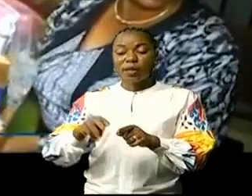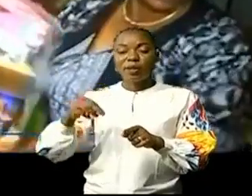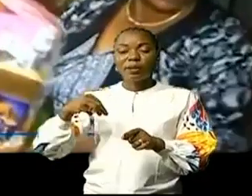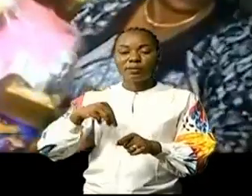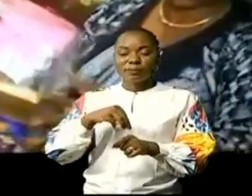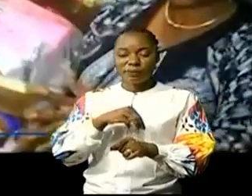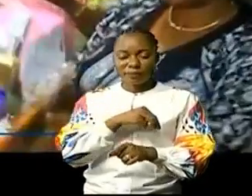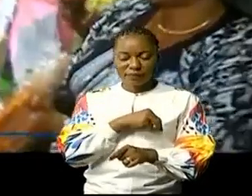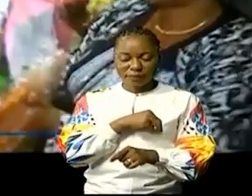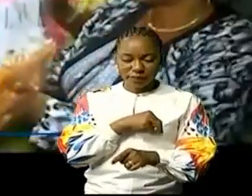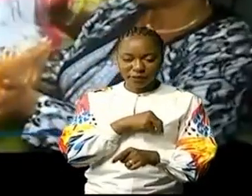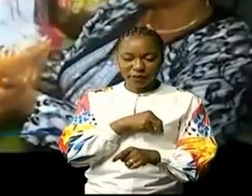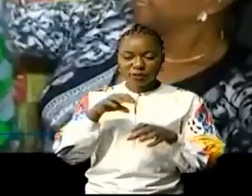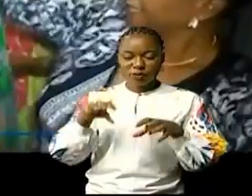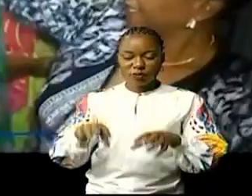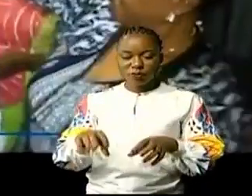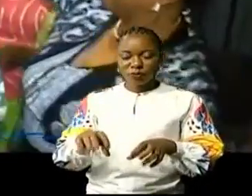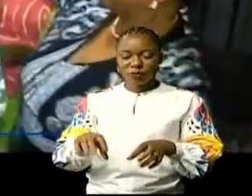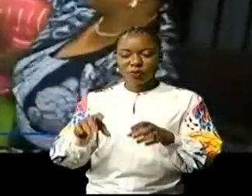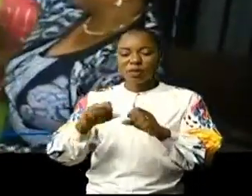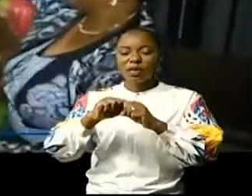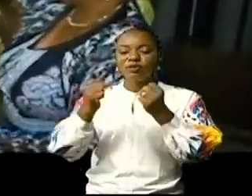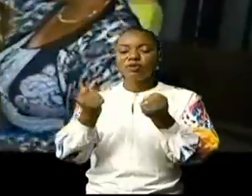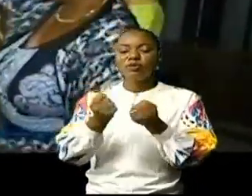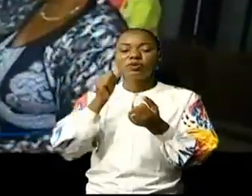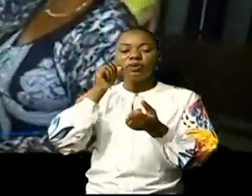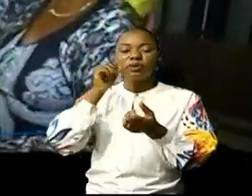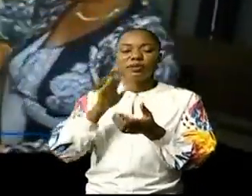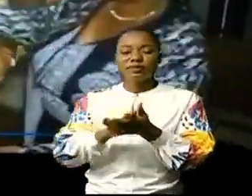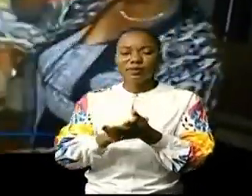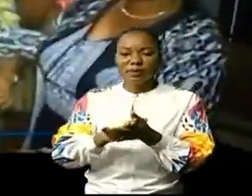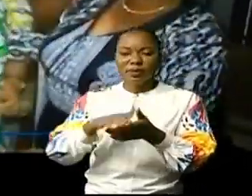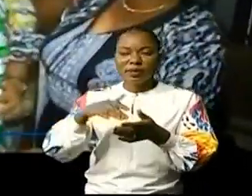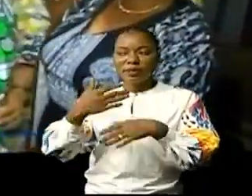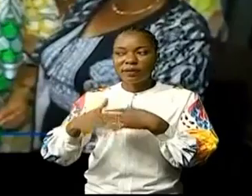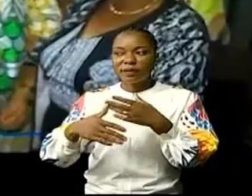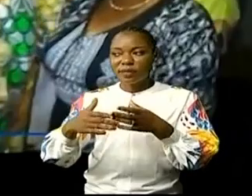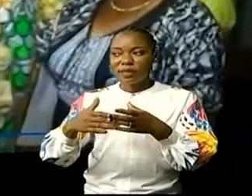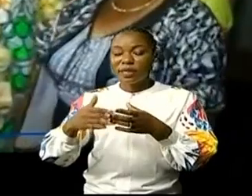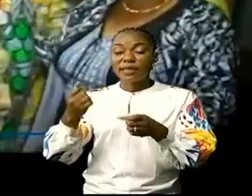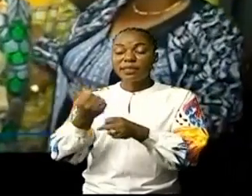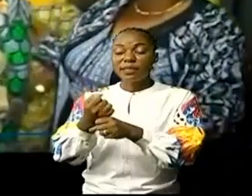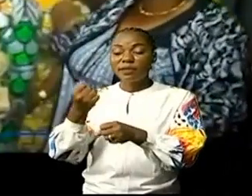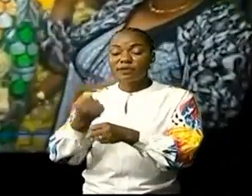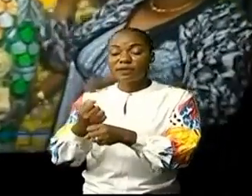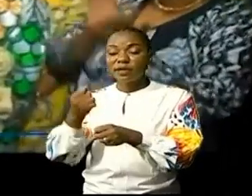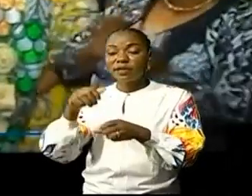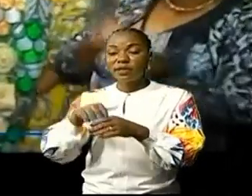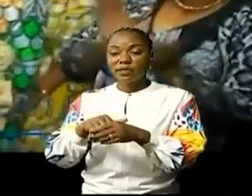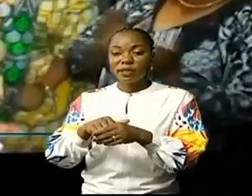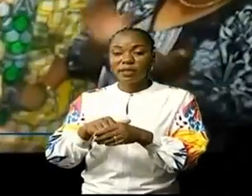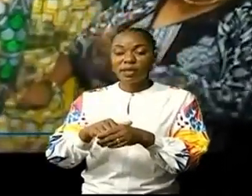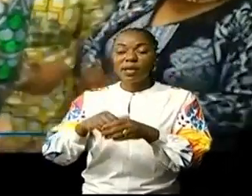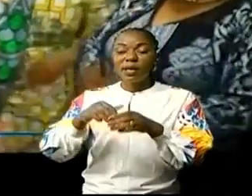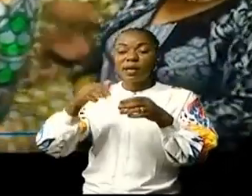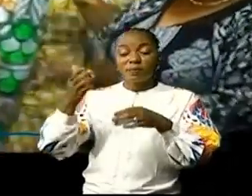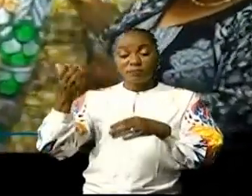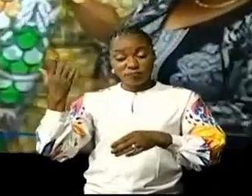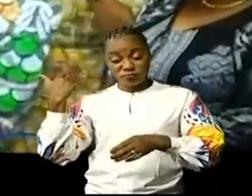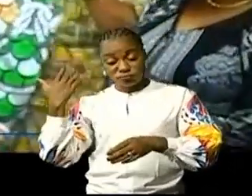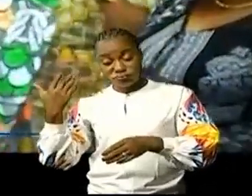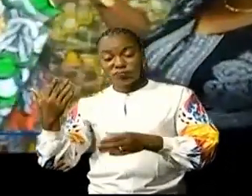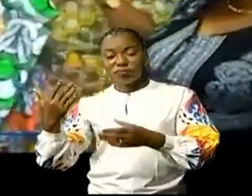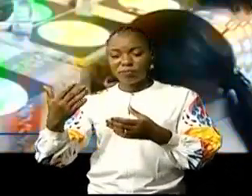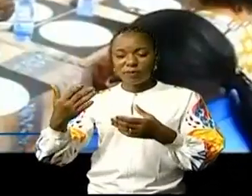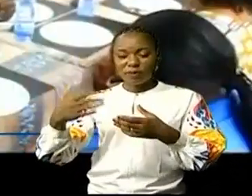WIM Africa RDC, association des femmes évoluant dans le secteur maritime en République démocratique du Congo. Elle félicite